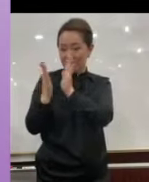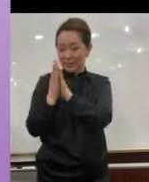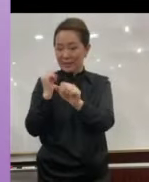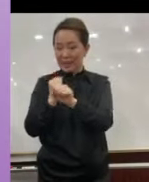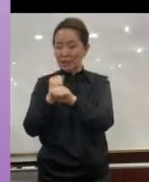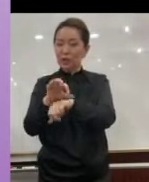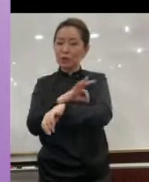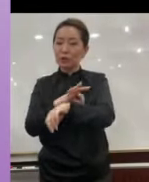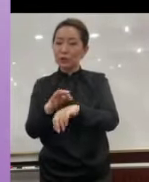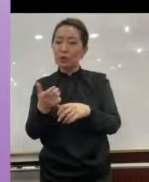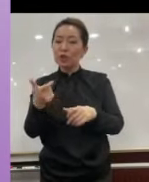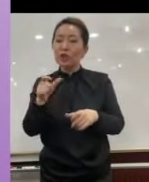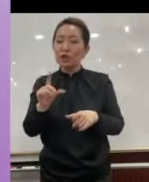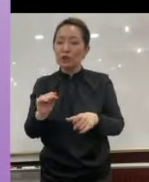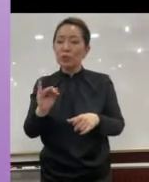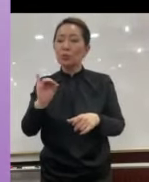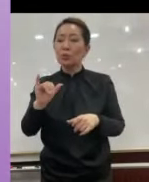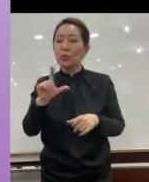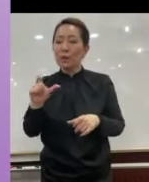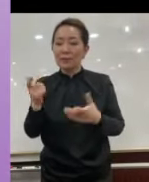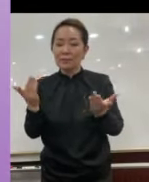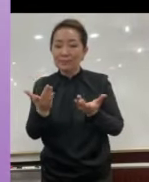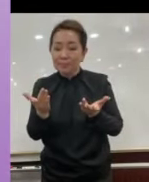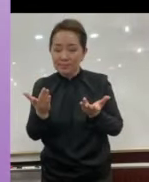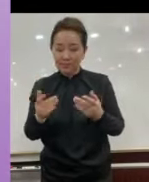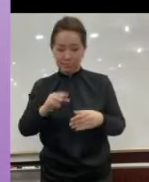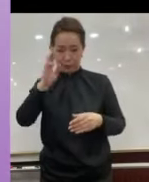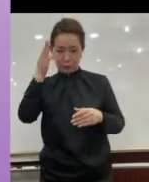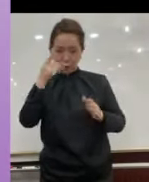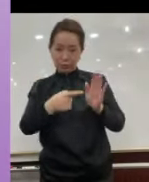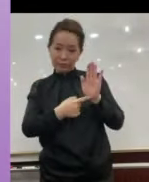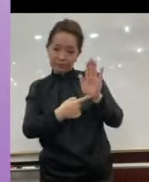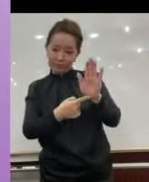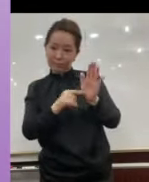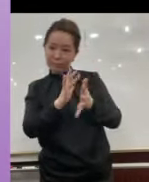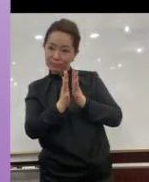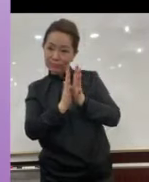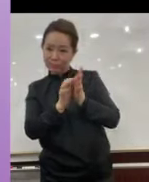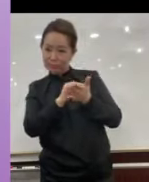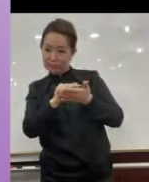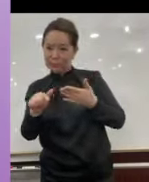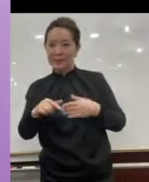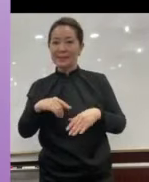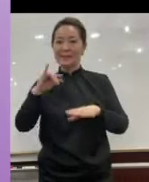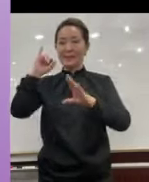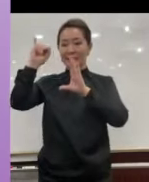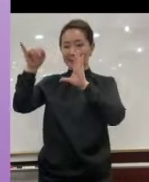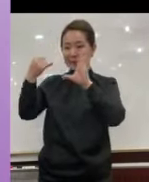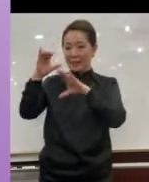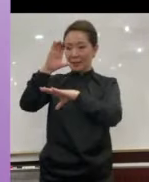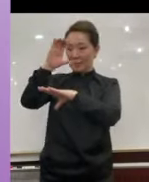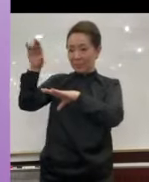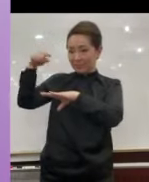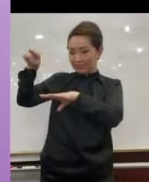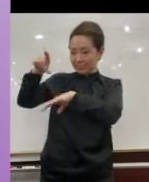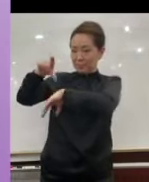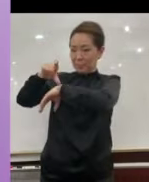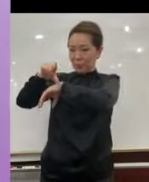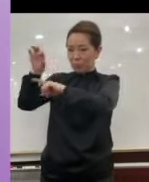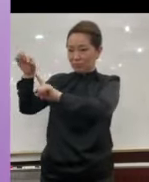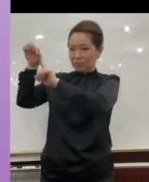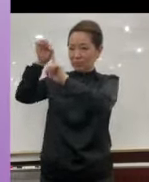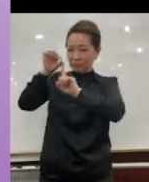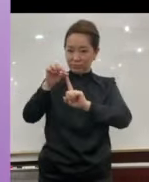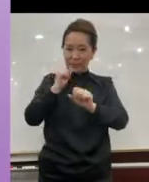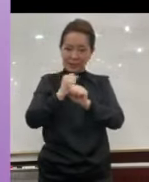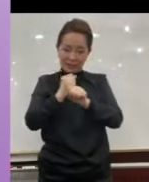гэж юу вэ гэдэг энэ тодорхойлтыг та бүхэнд уншиж өгье. JICA-гийн мэрэгчлэн томлон ажилуулах, сургалт зохион